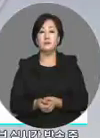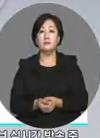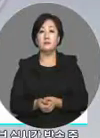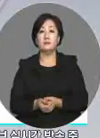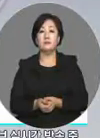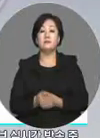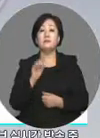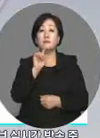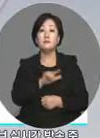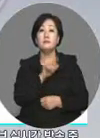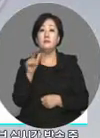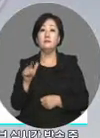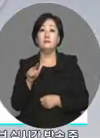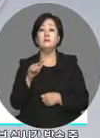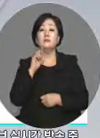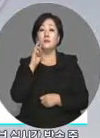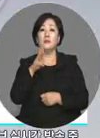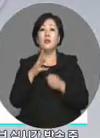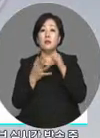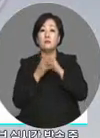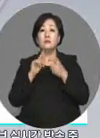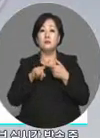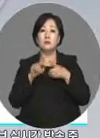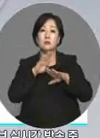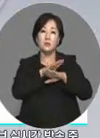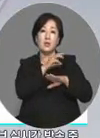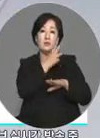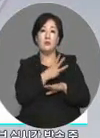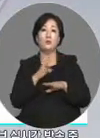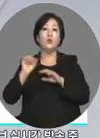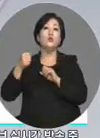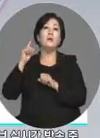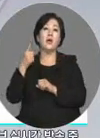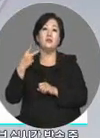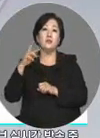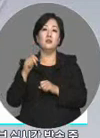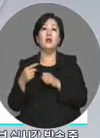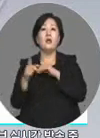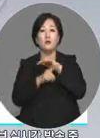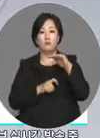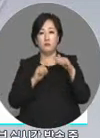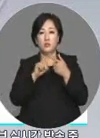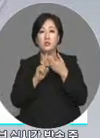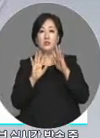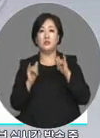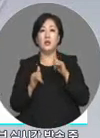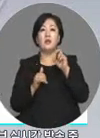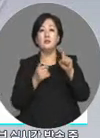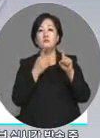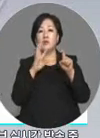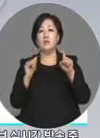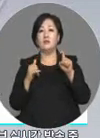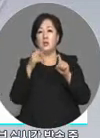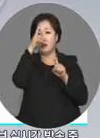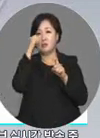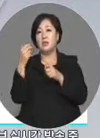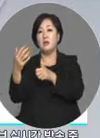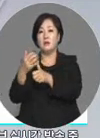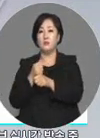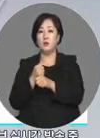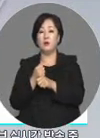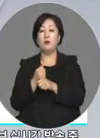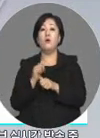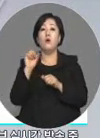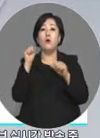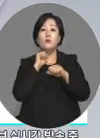하루 새 차량 석 대와 오토바이 한 대를 훔친 10대 두 명이 경찰에 붙잡혔습니다. 이들은 훔친